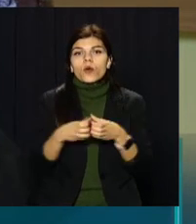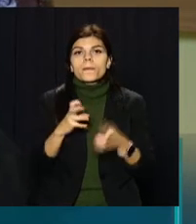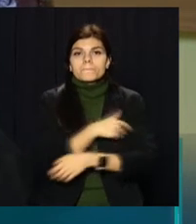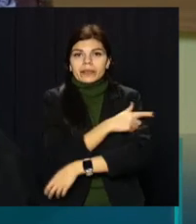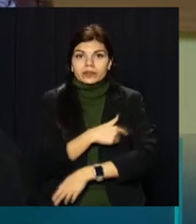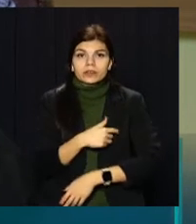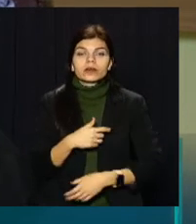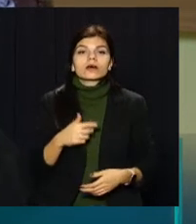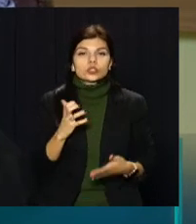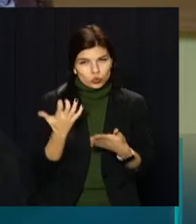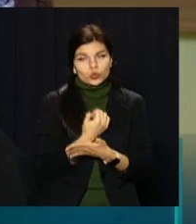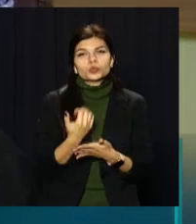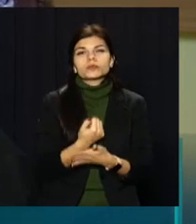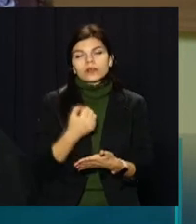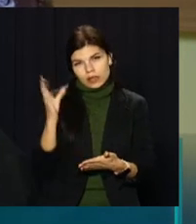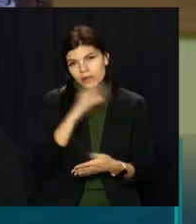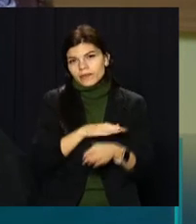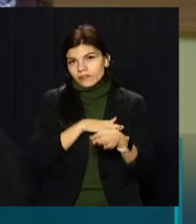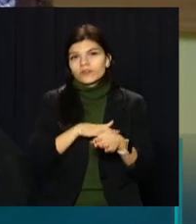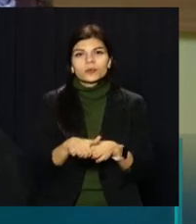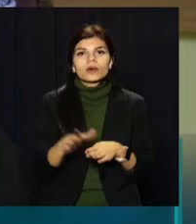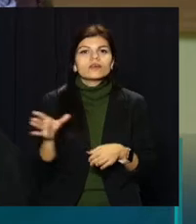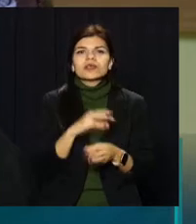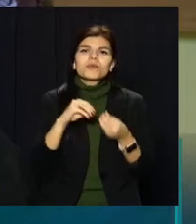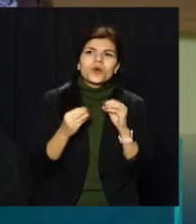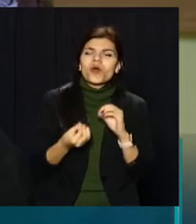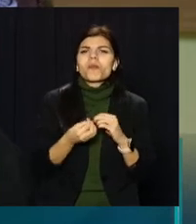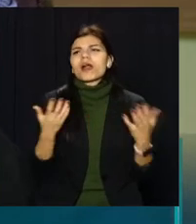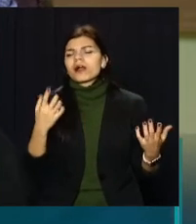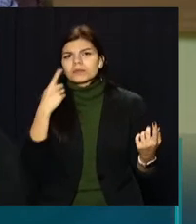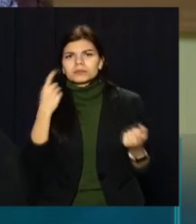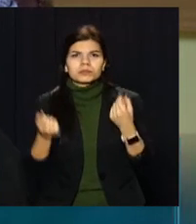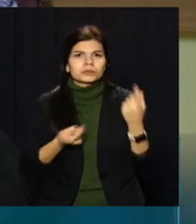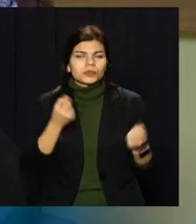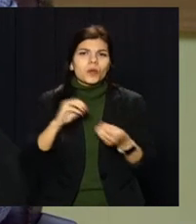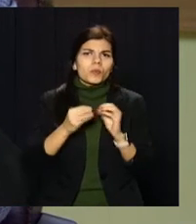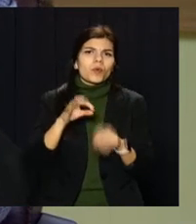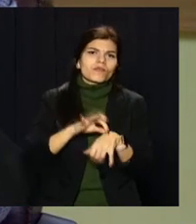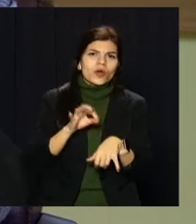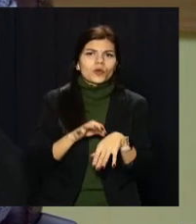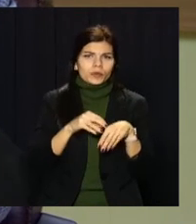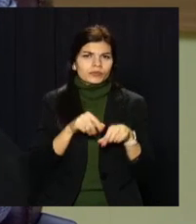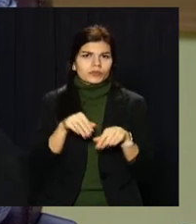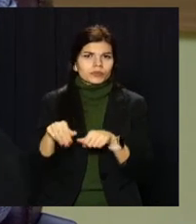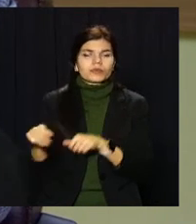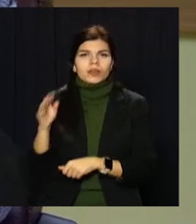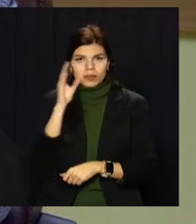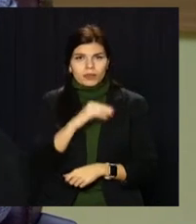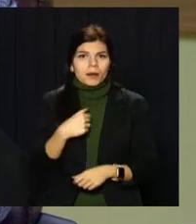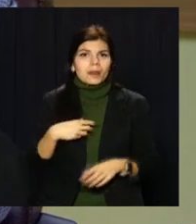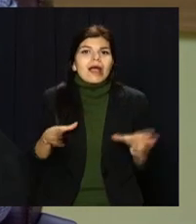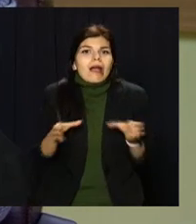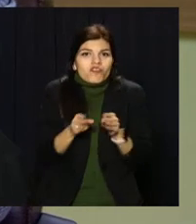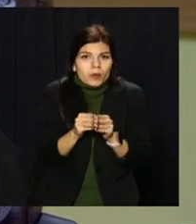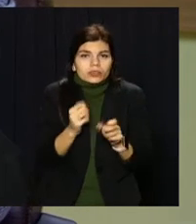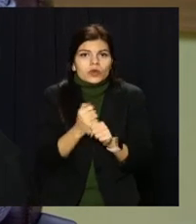успіхом справиться з усіма негараздами, з усіма проблемами, хворобами, і ми разом зробимо нашу медицину в нашому